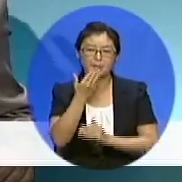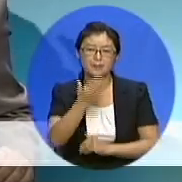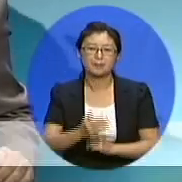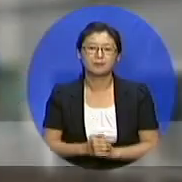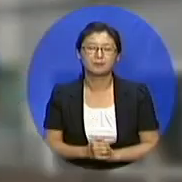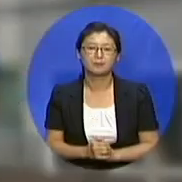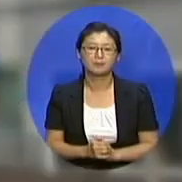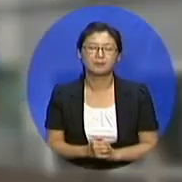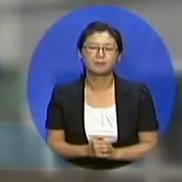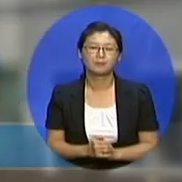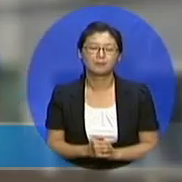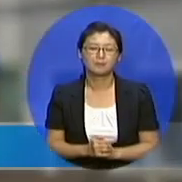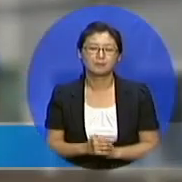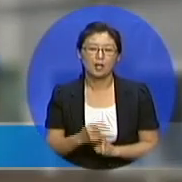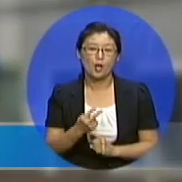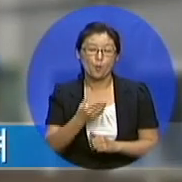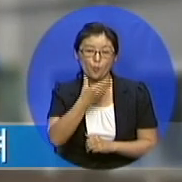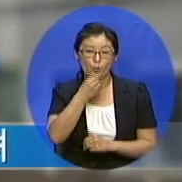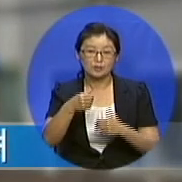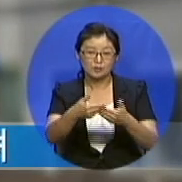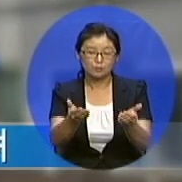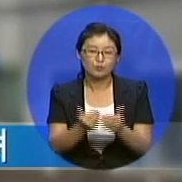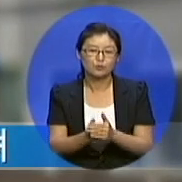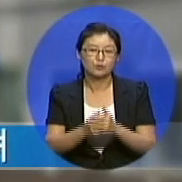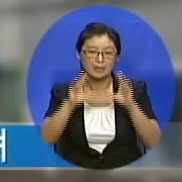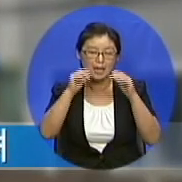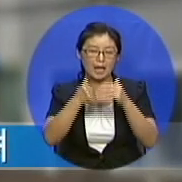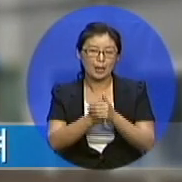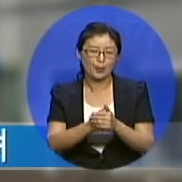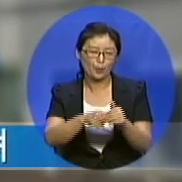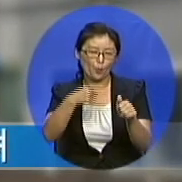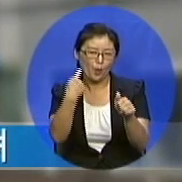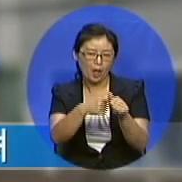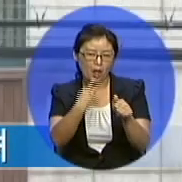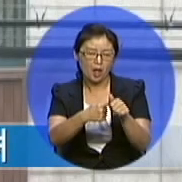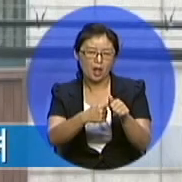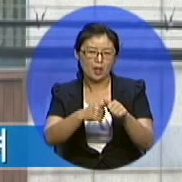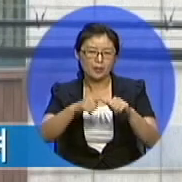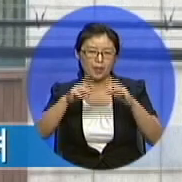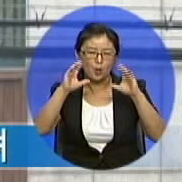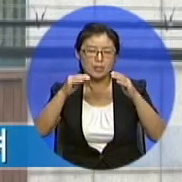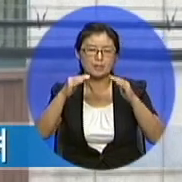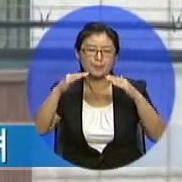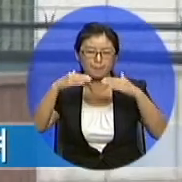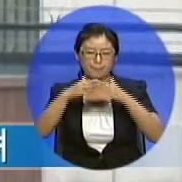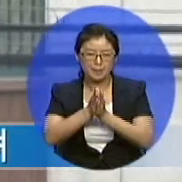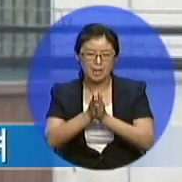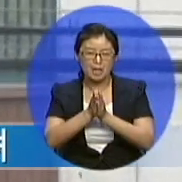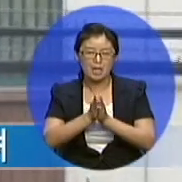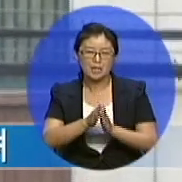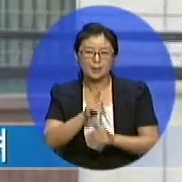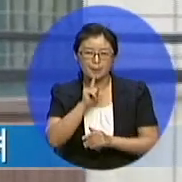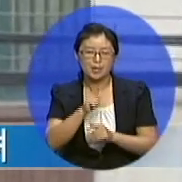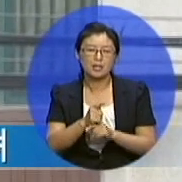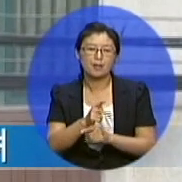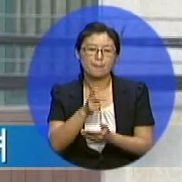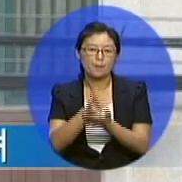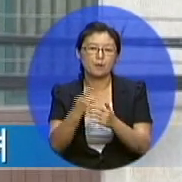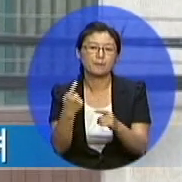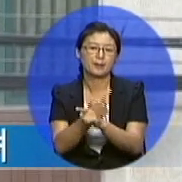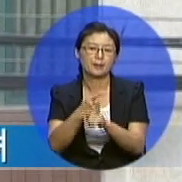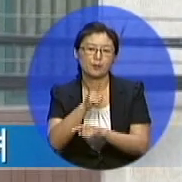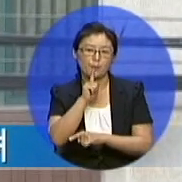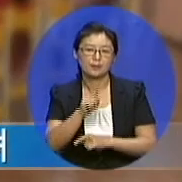가능해집니다. 보건복지부는 아동학대 어린이집의 최대 시설 폐쇄를 처분토록한 영유아보육법이 개정